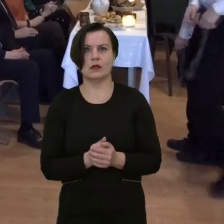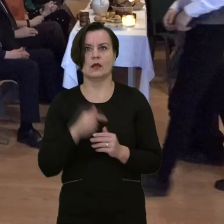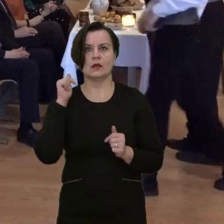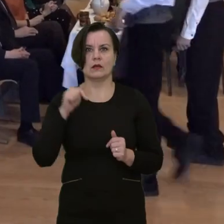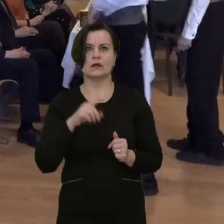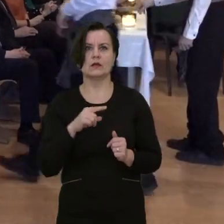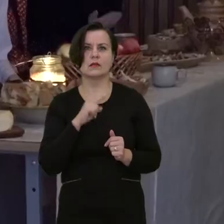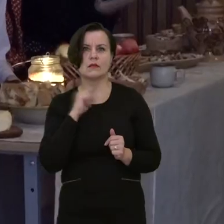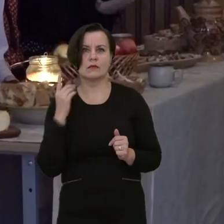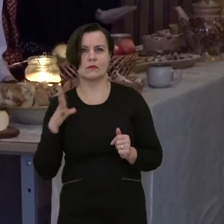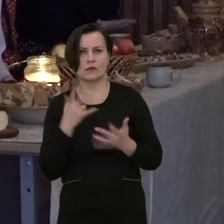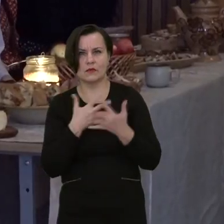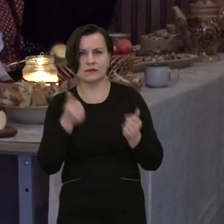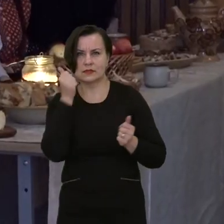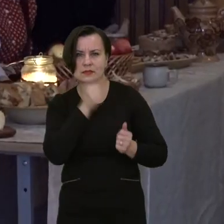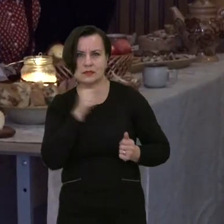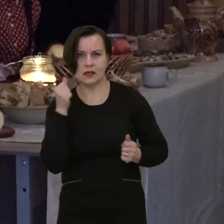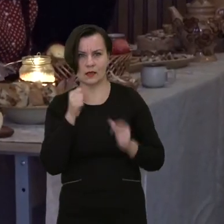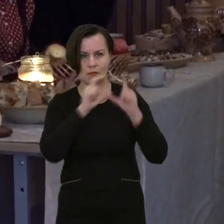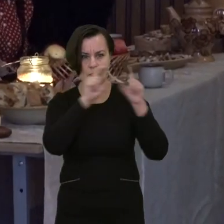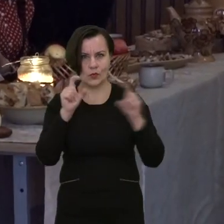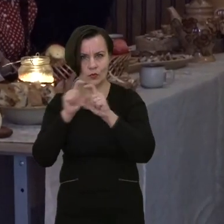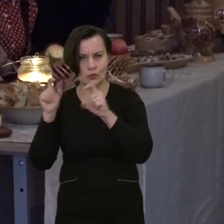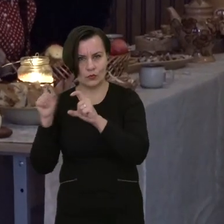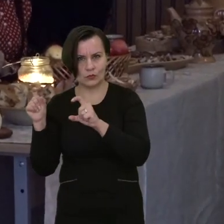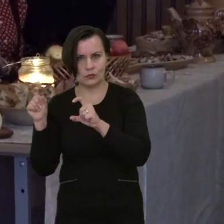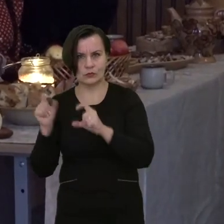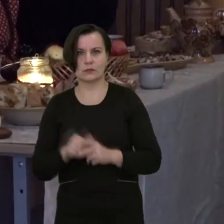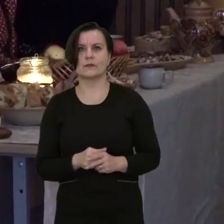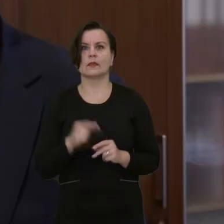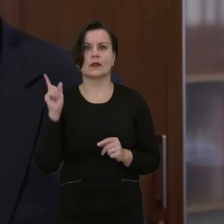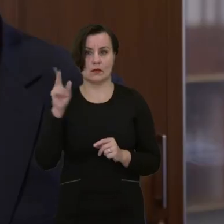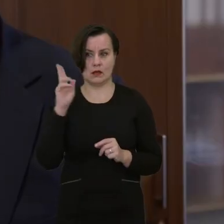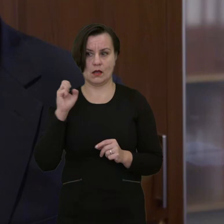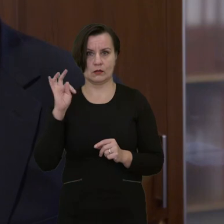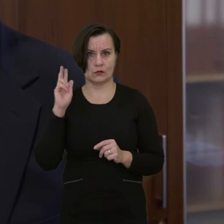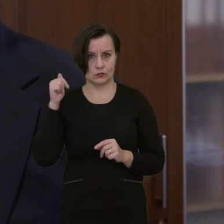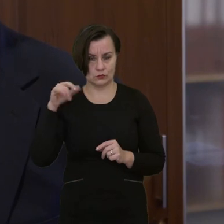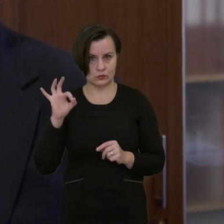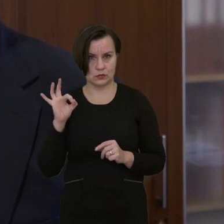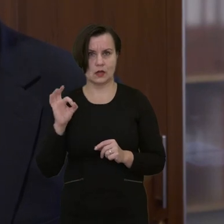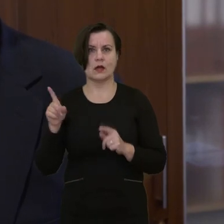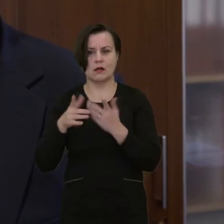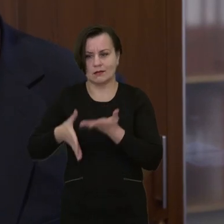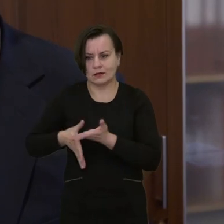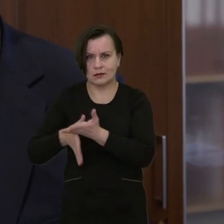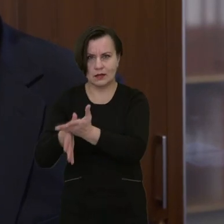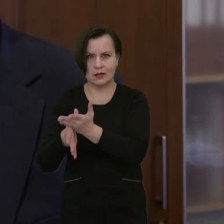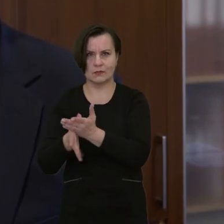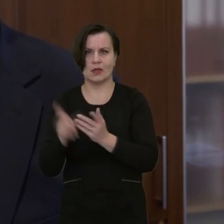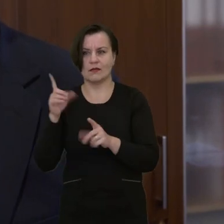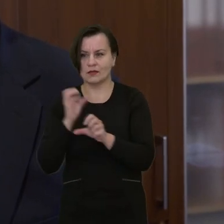buvo daug, ypač miestelėje, slaptųjų mokyklų. Pats Mikalojus Katkus taip pat